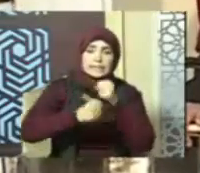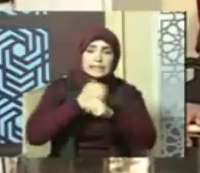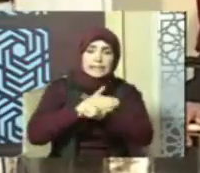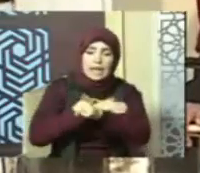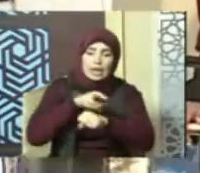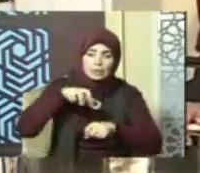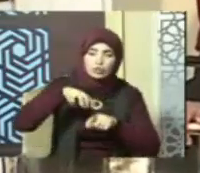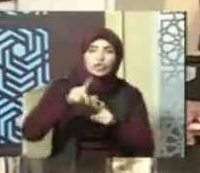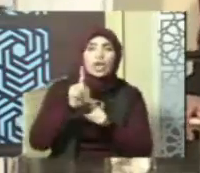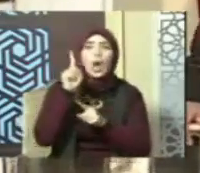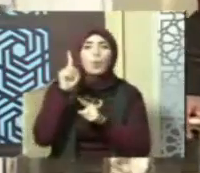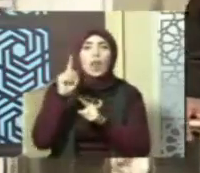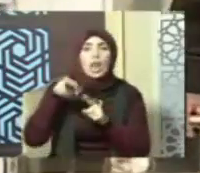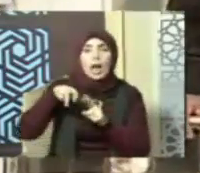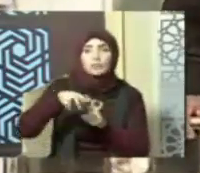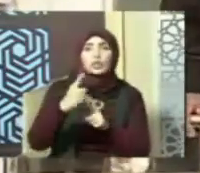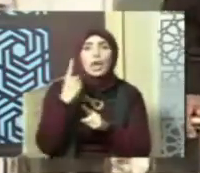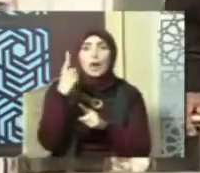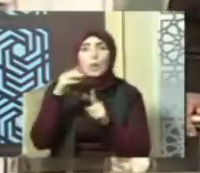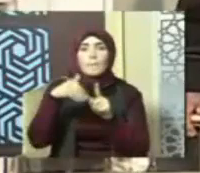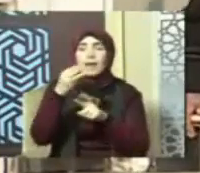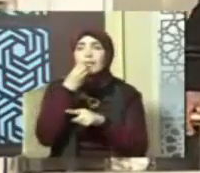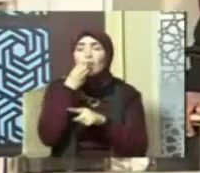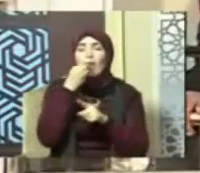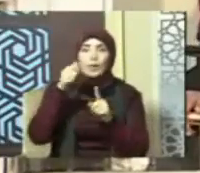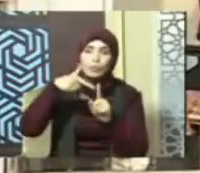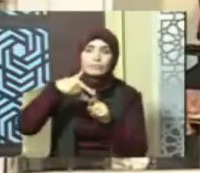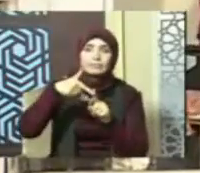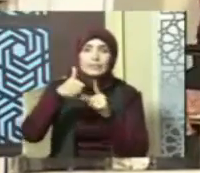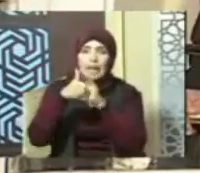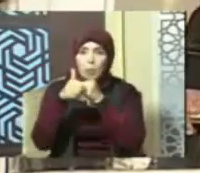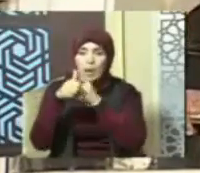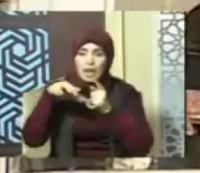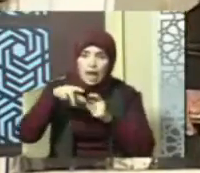والمشي والأخذ بالأسباب، وإليه النشور.